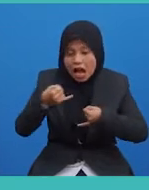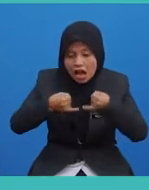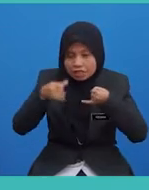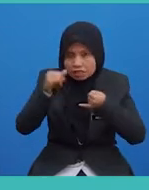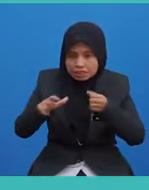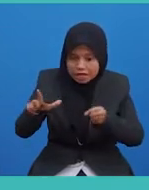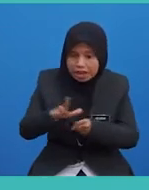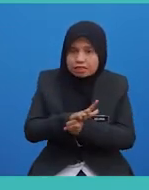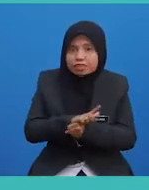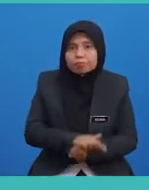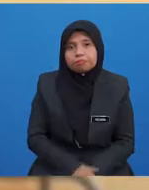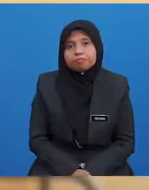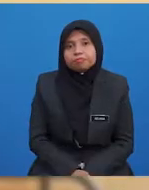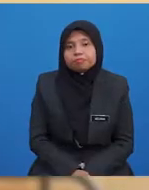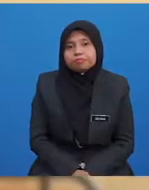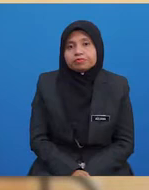lengkap.